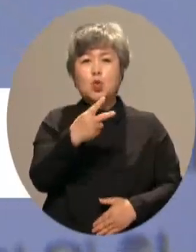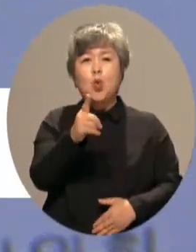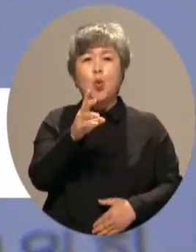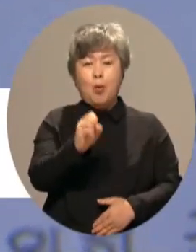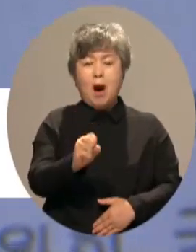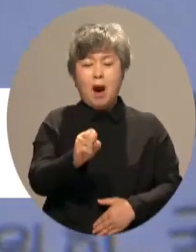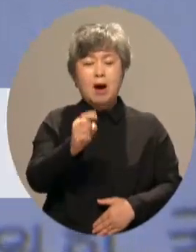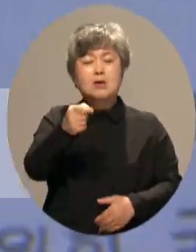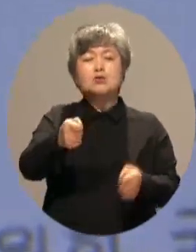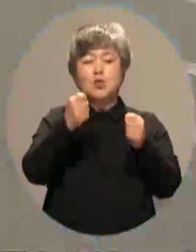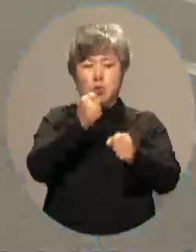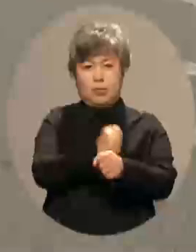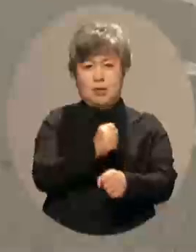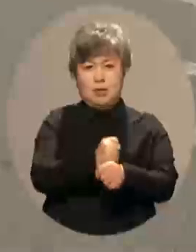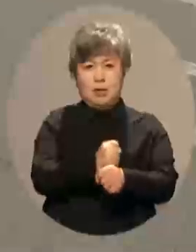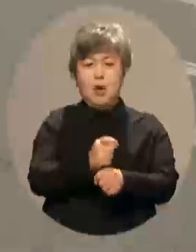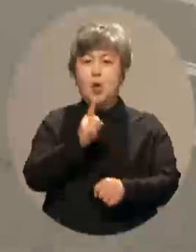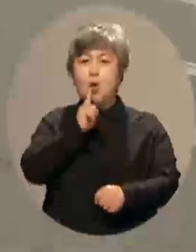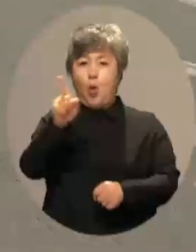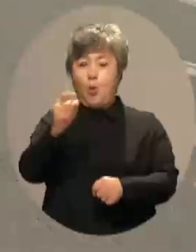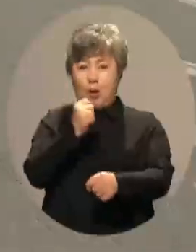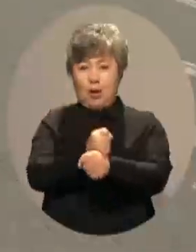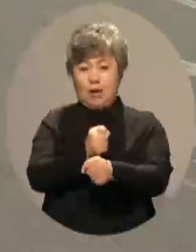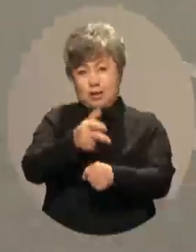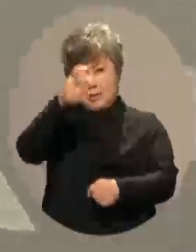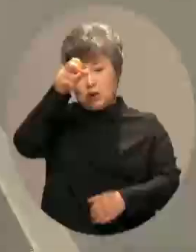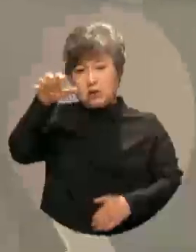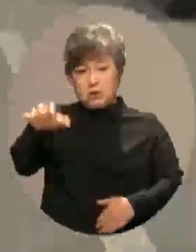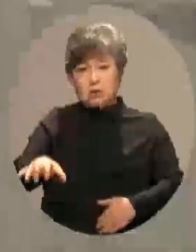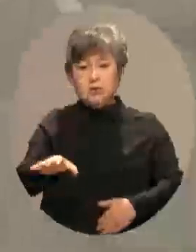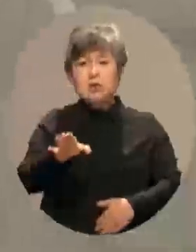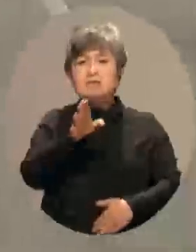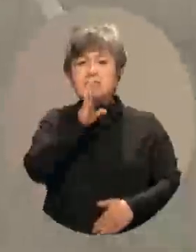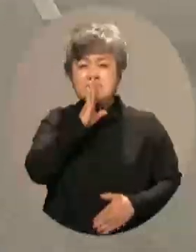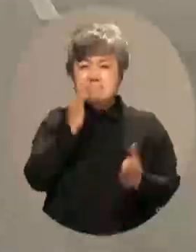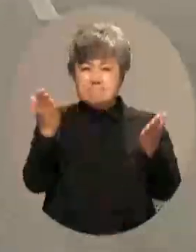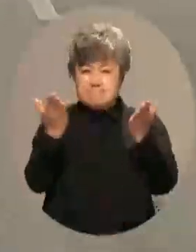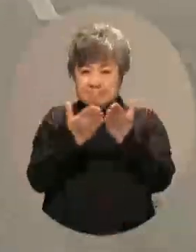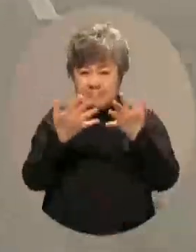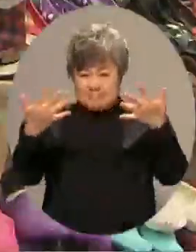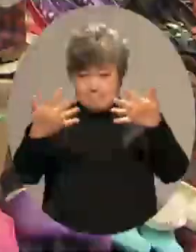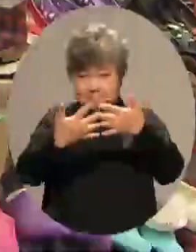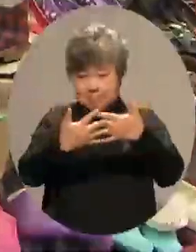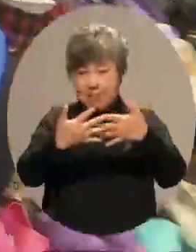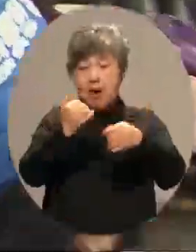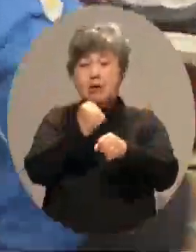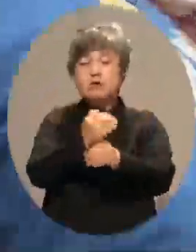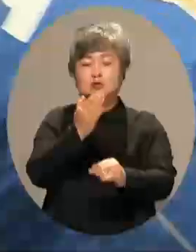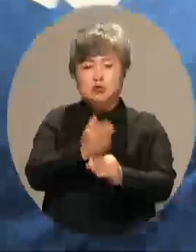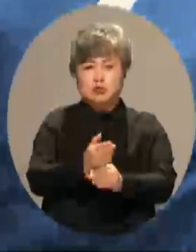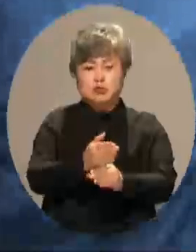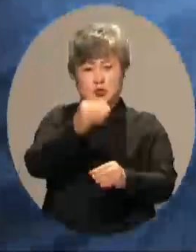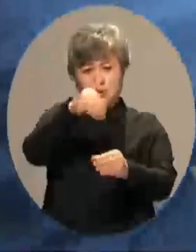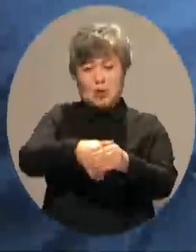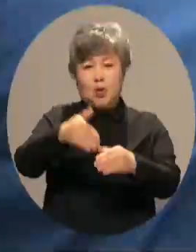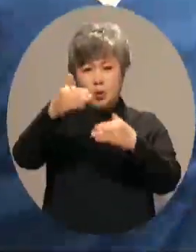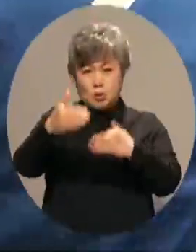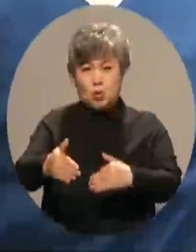학위를 가지고 있습니다 지난달 고발장을 접수한 경찰도 사실관계를 면밀히 들여다보고 있습니다 선거기간